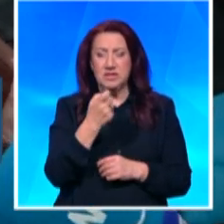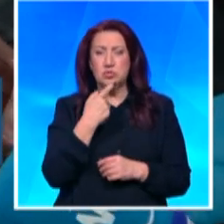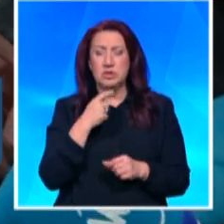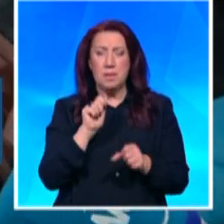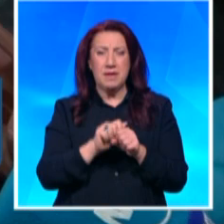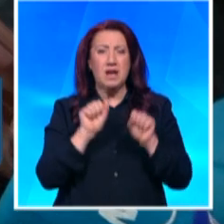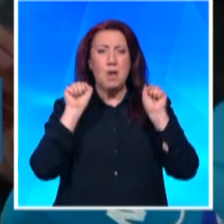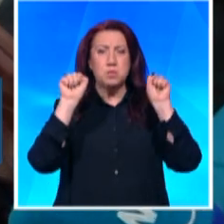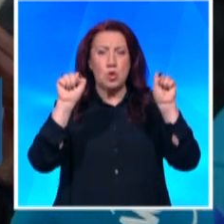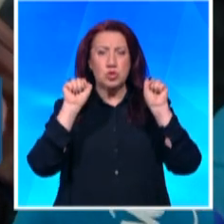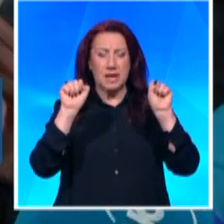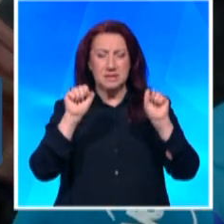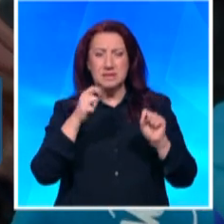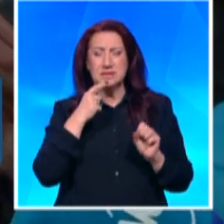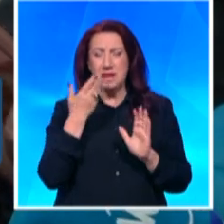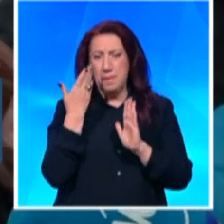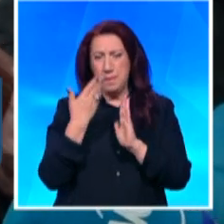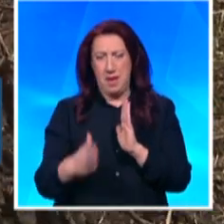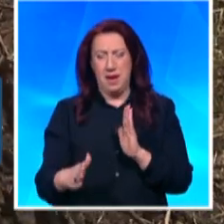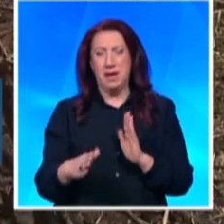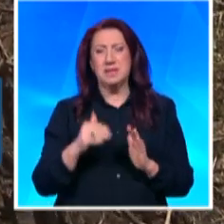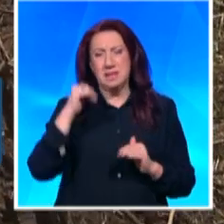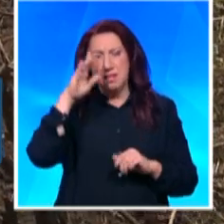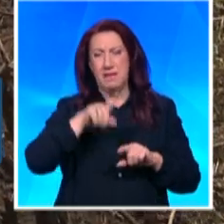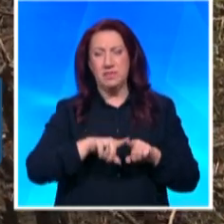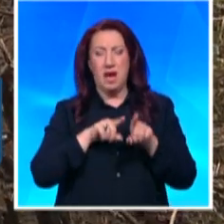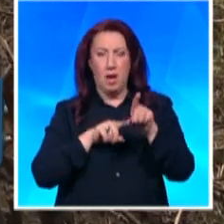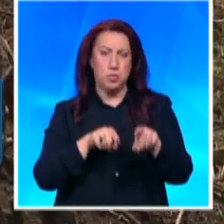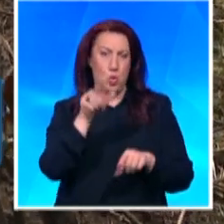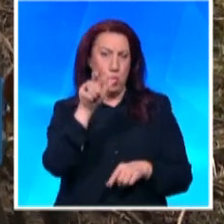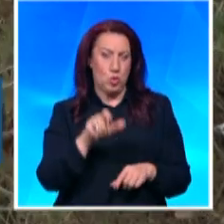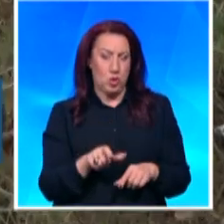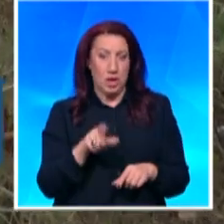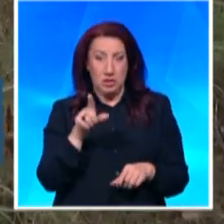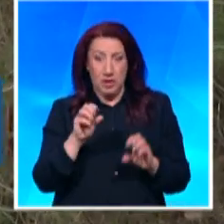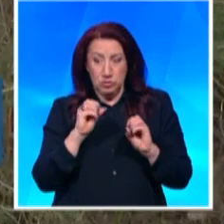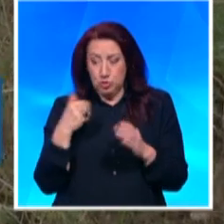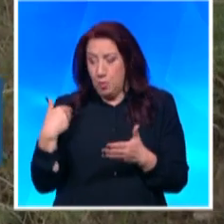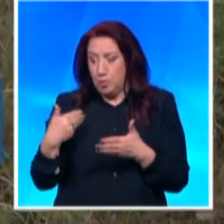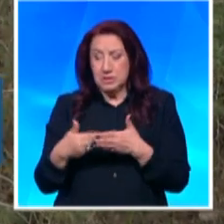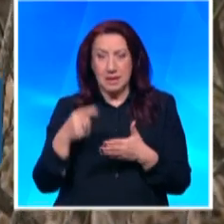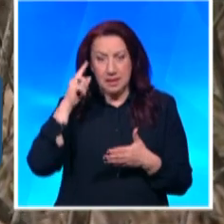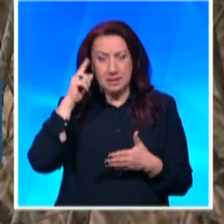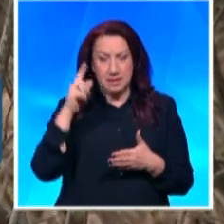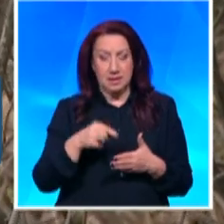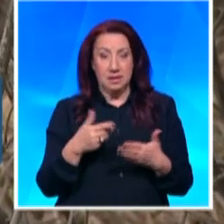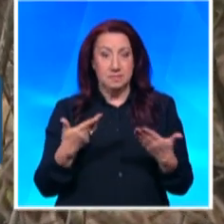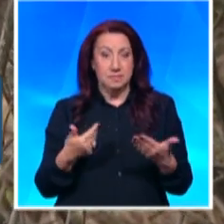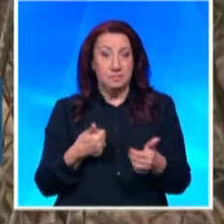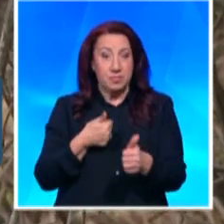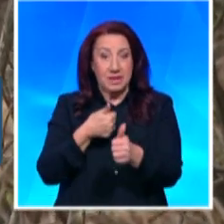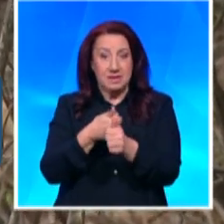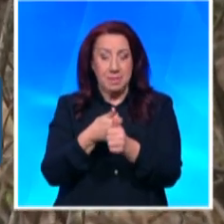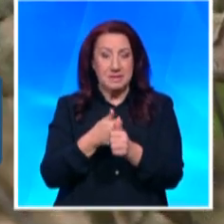след нахлуването на прокуратурата в президентството. Това, което се случи в последните дни, е, че заместник